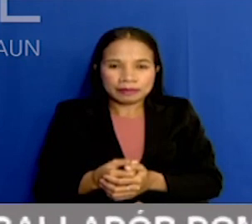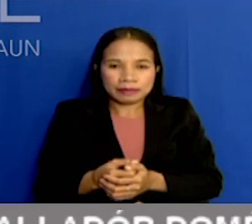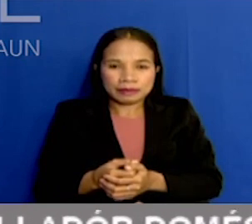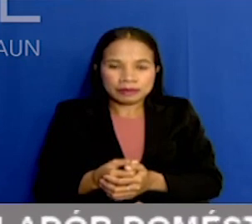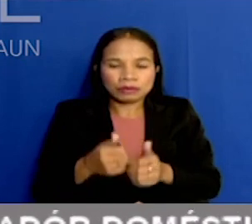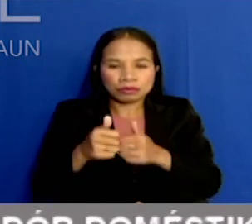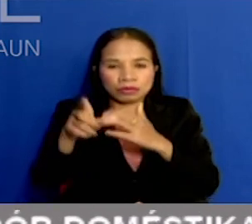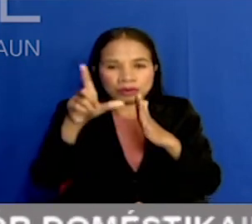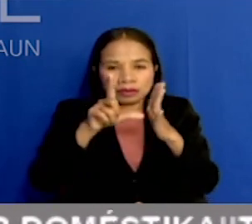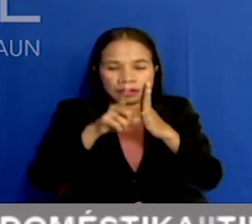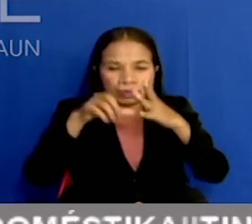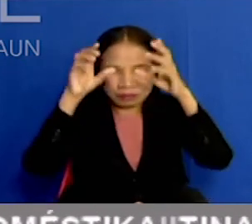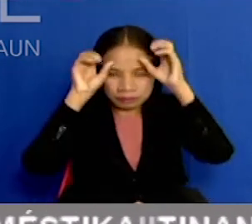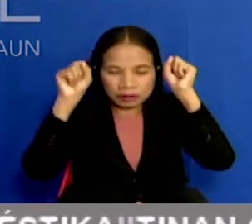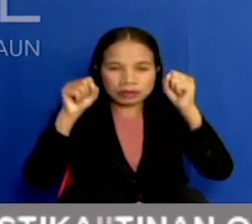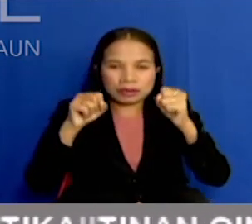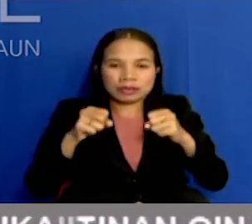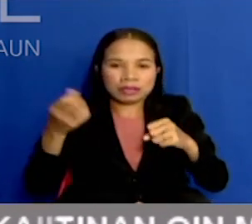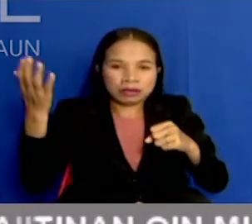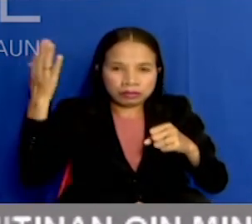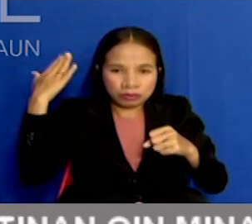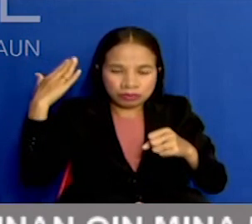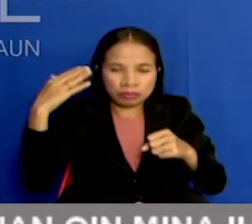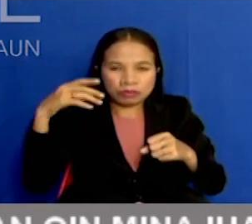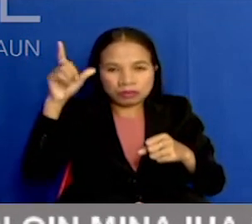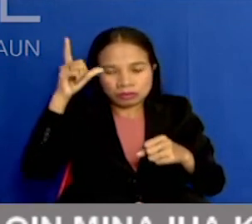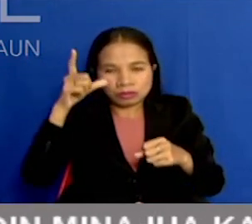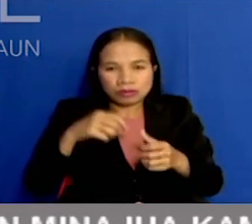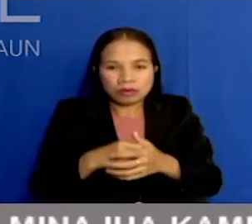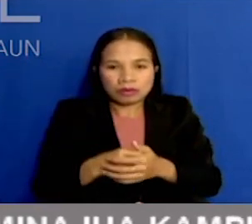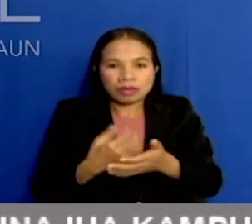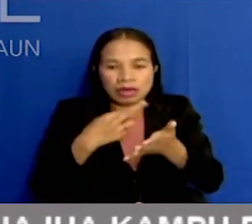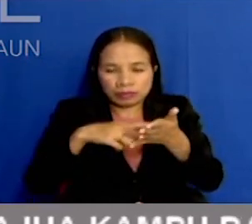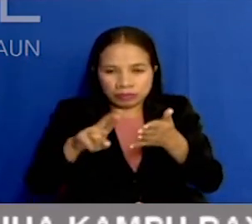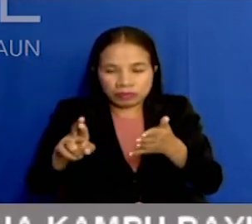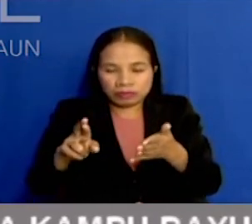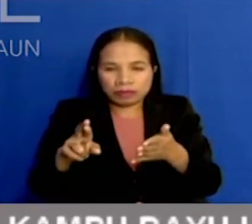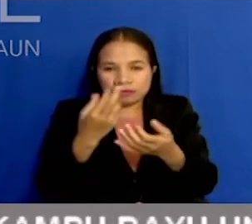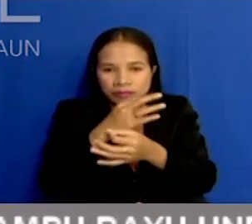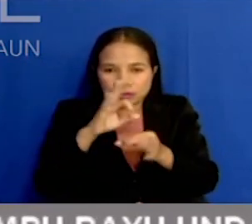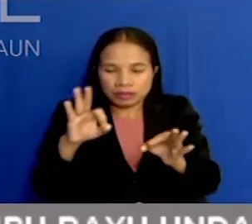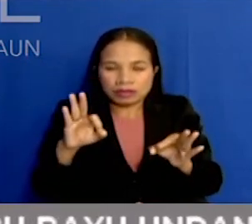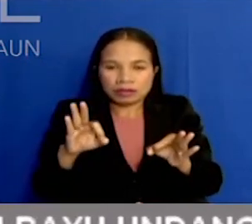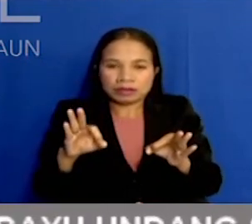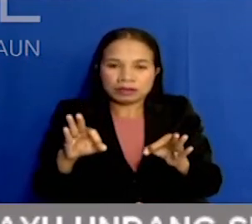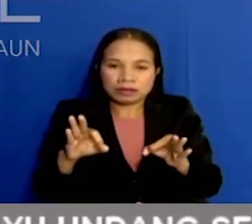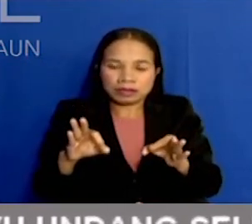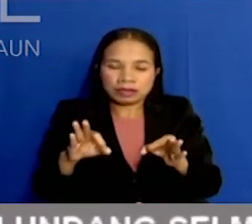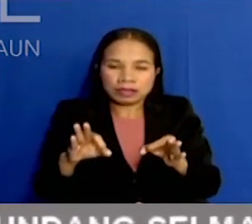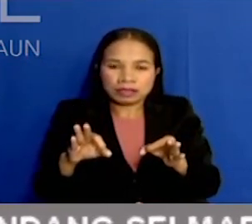tuir lei presidente ne masa antrio quando promulga te ona dane atau ba implementasa